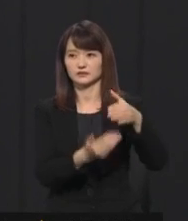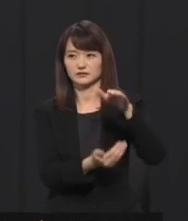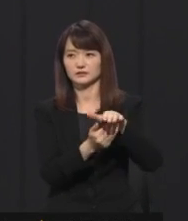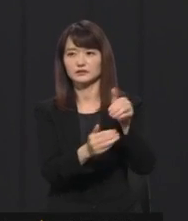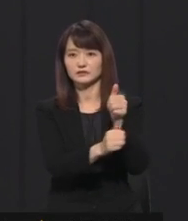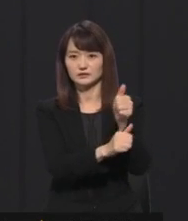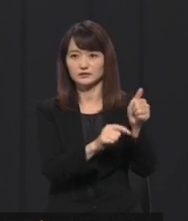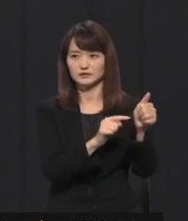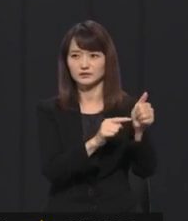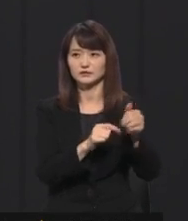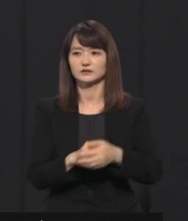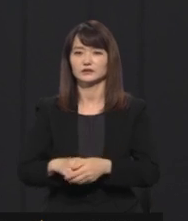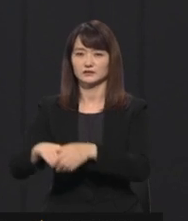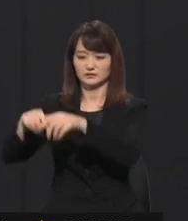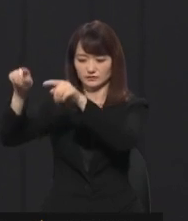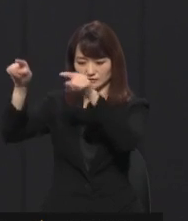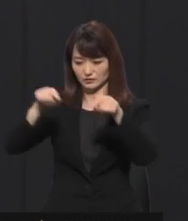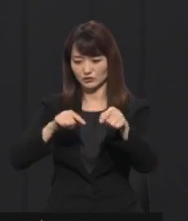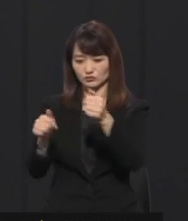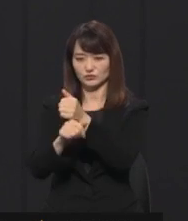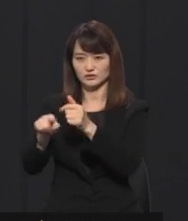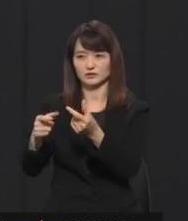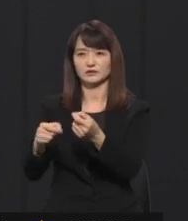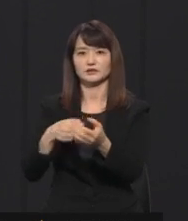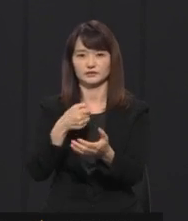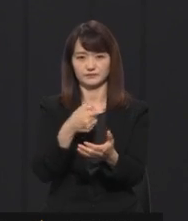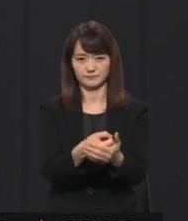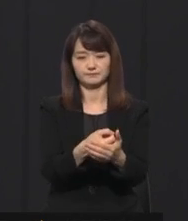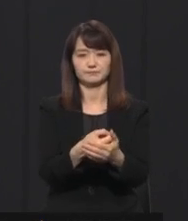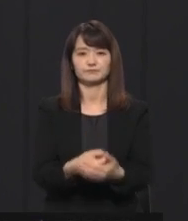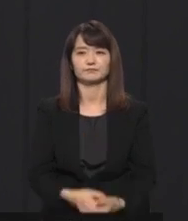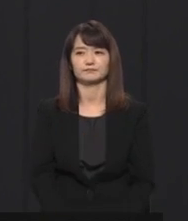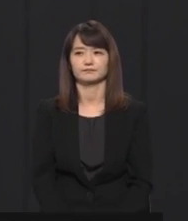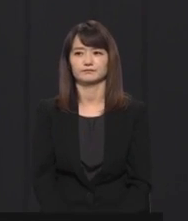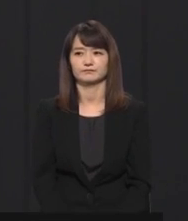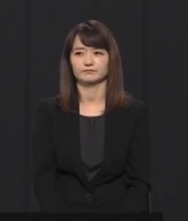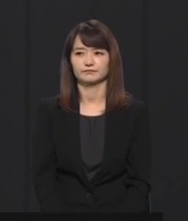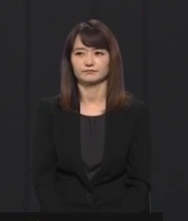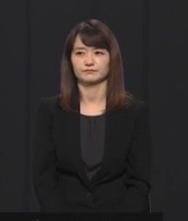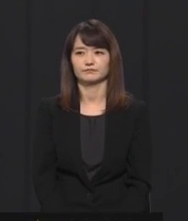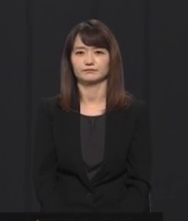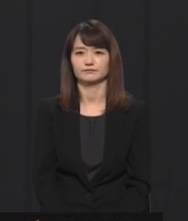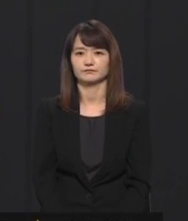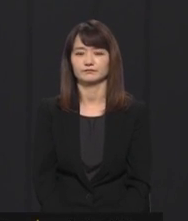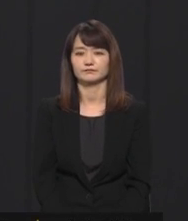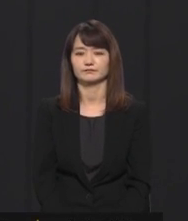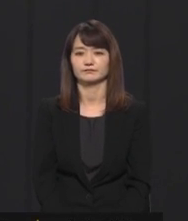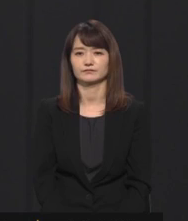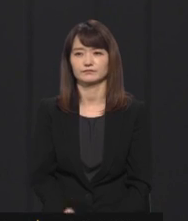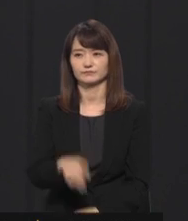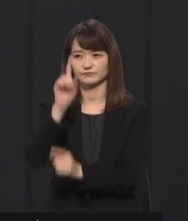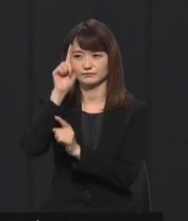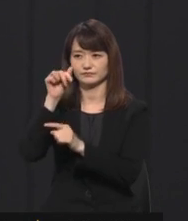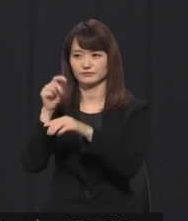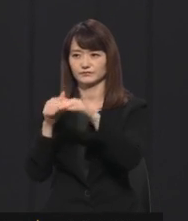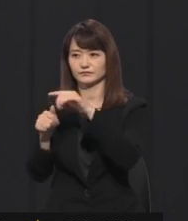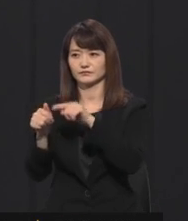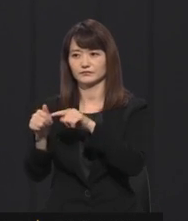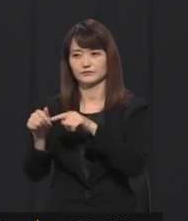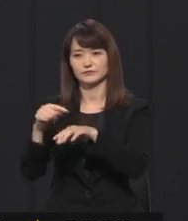판단한다 지정을 해줘야 자형 어느 예 아 그리고 가끔 얘기도 하고 그래서 지금 좀 더 알 수 있겠네요 예